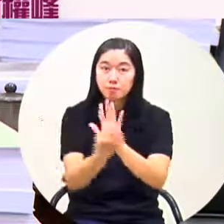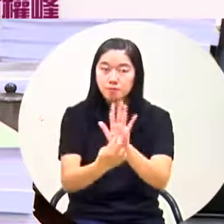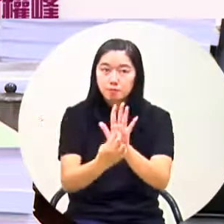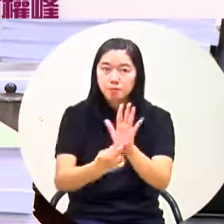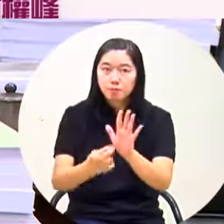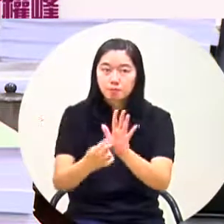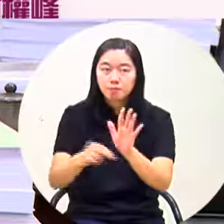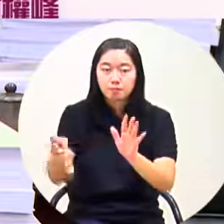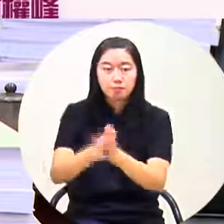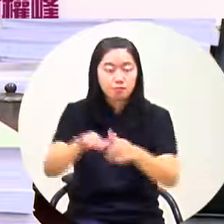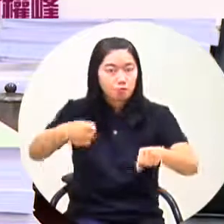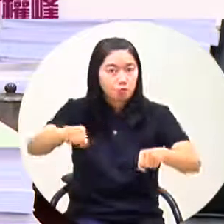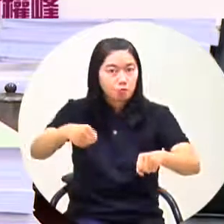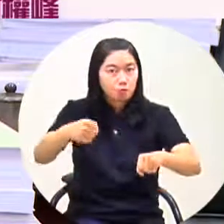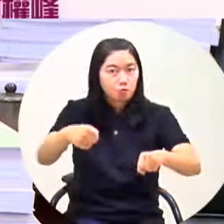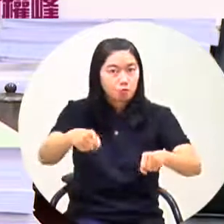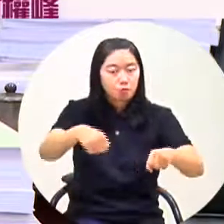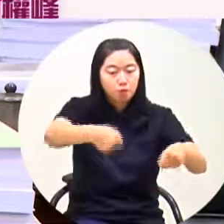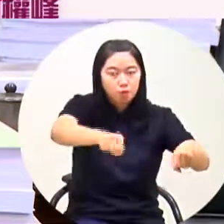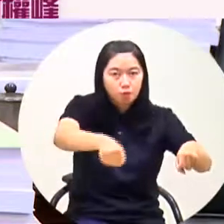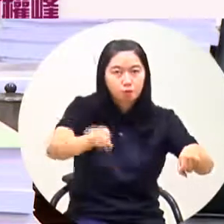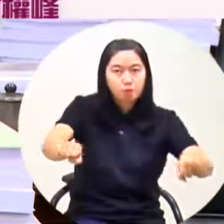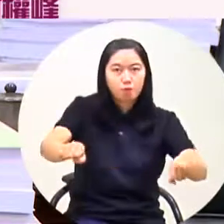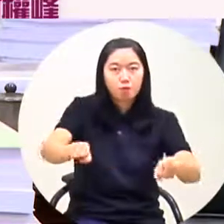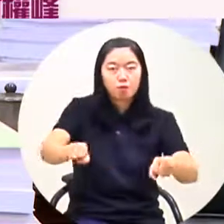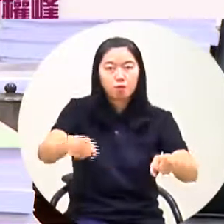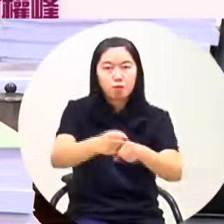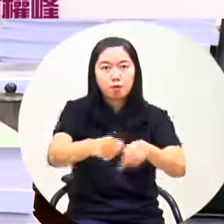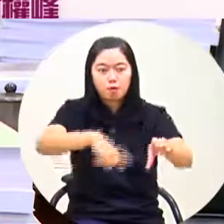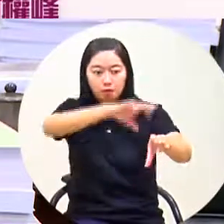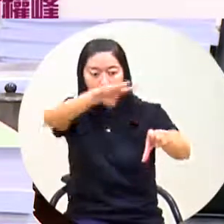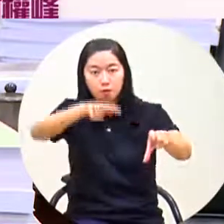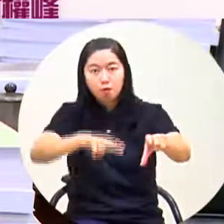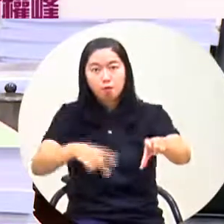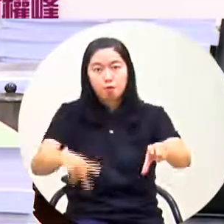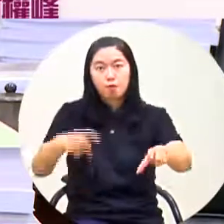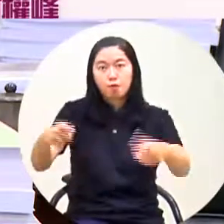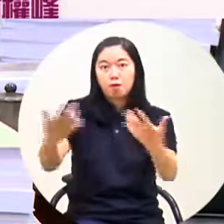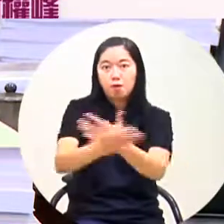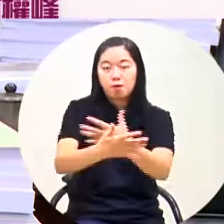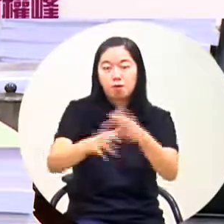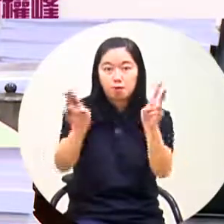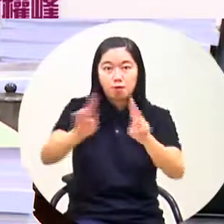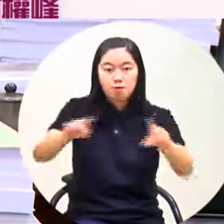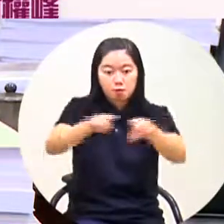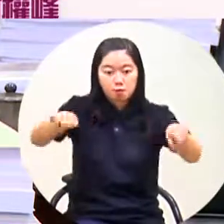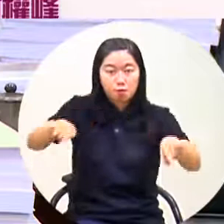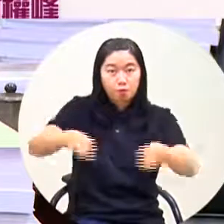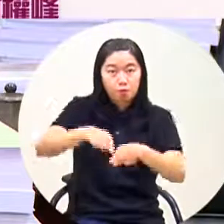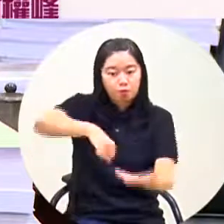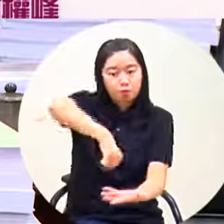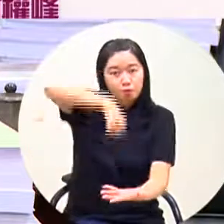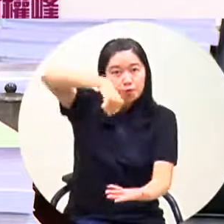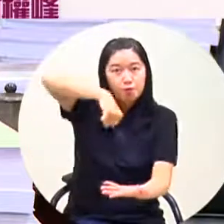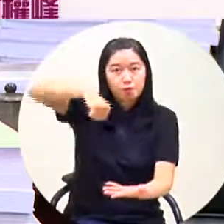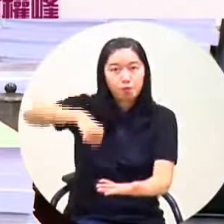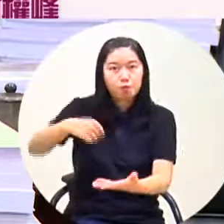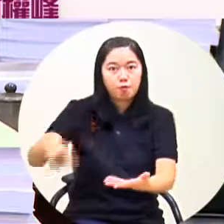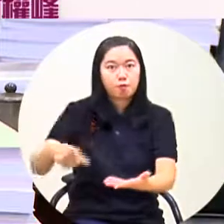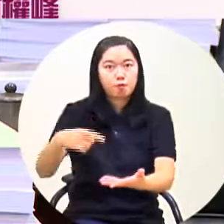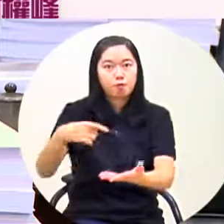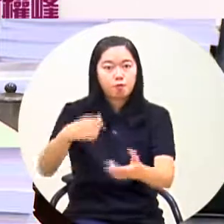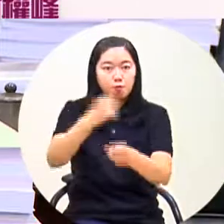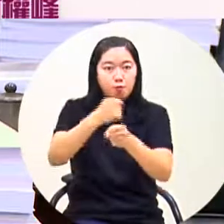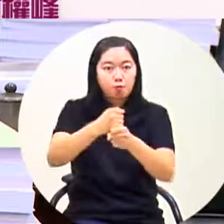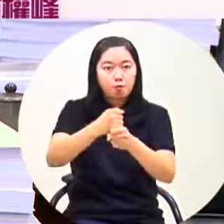跑的部分啊，或者是整体的外观或什么的，或者是它在交换电池的这个部分，都已经越来越完整、越来越